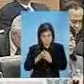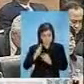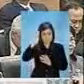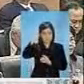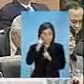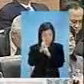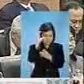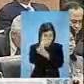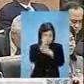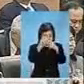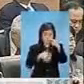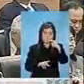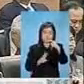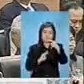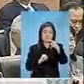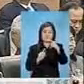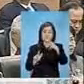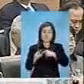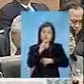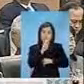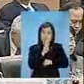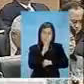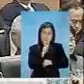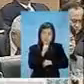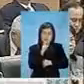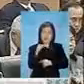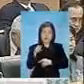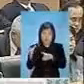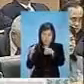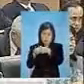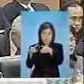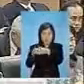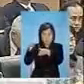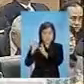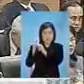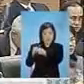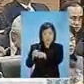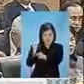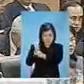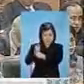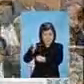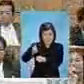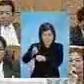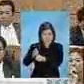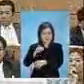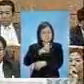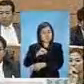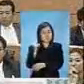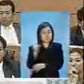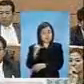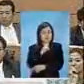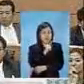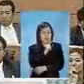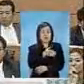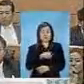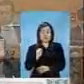43ใส่ร้ายกล่าวเท็จพรรคตัวเองเคยทำประจำเลยมองคนอื่นไม่ดีครับ อย่างนี้ไปฮะคือเรื่อง